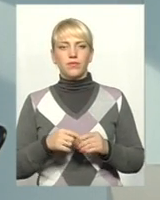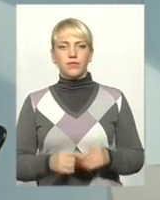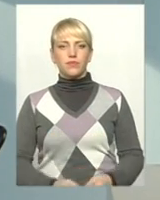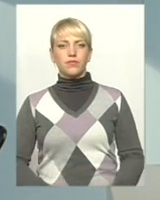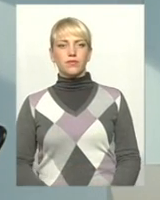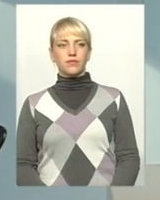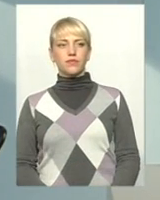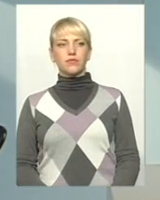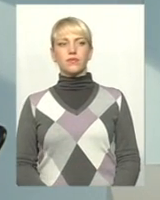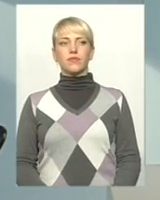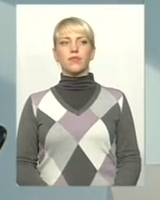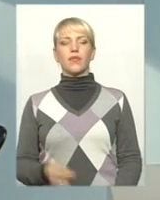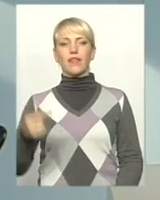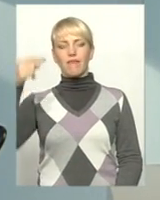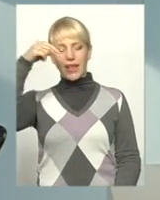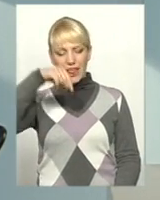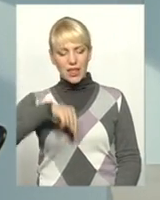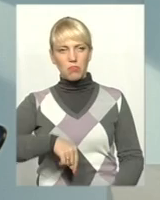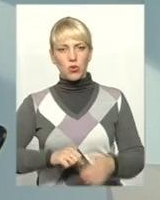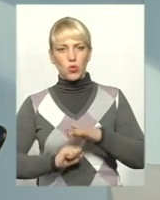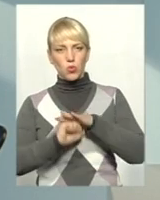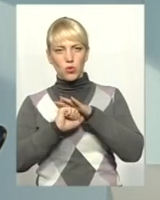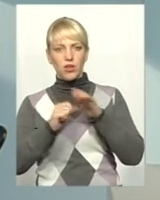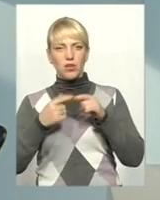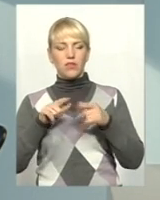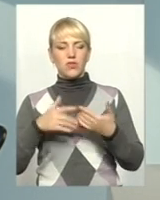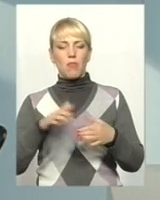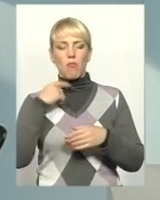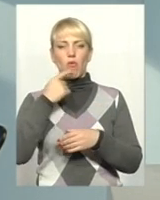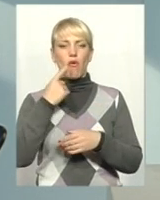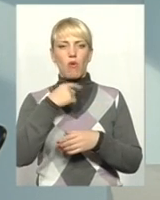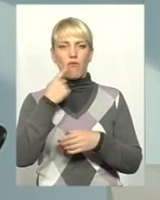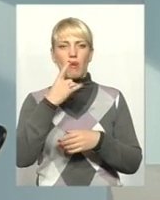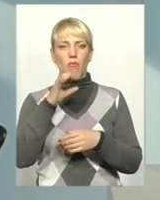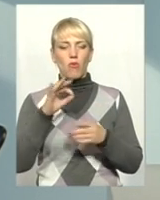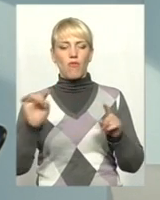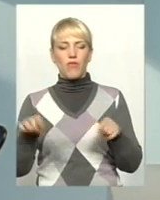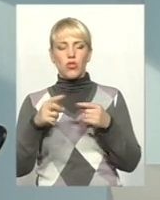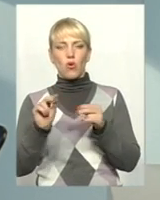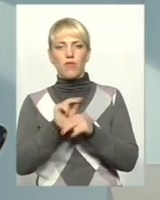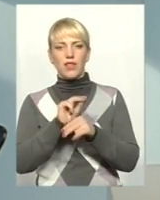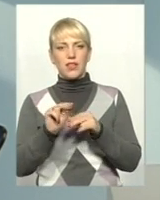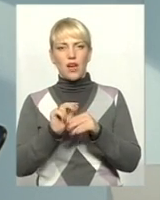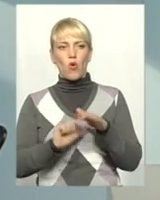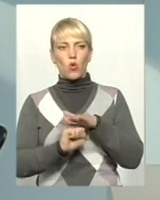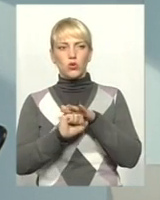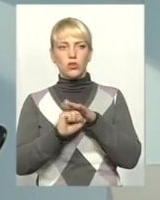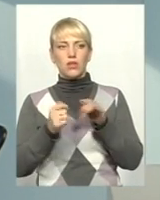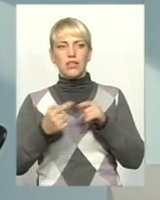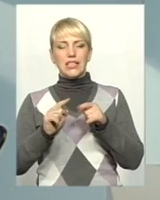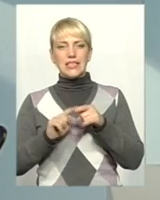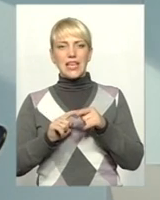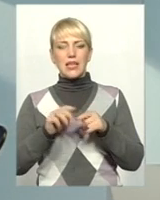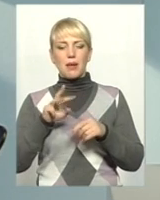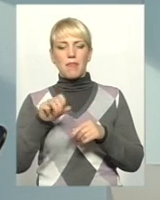в глибину дорожнього одягу, тому сьогодні вже йдемо питання про відновлення основи. І от якраз метод